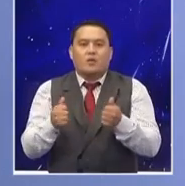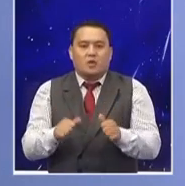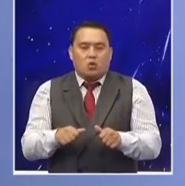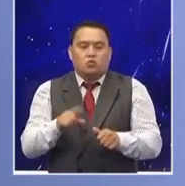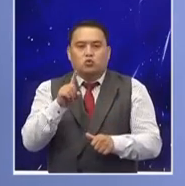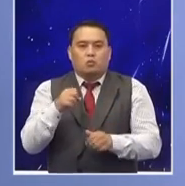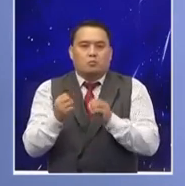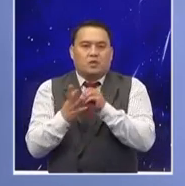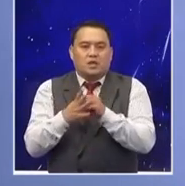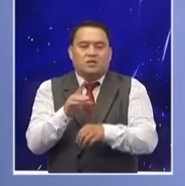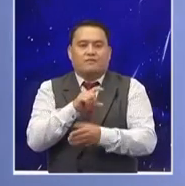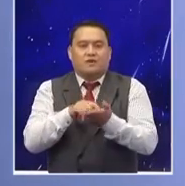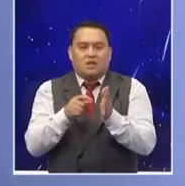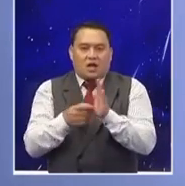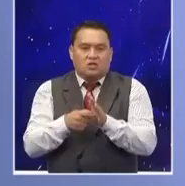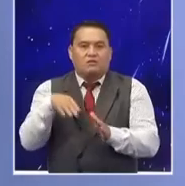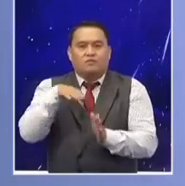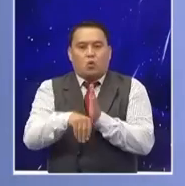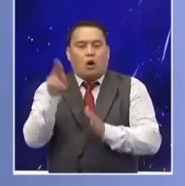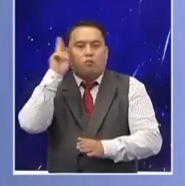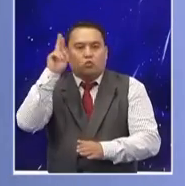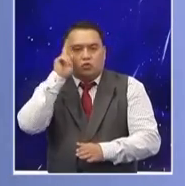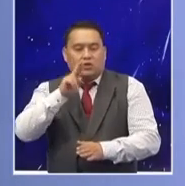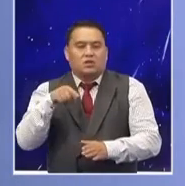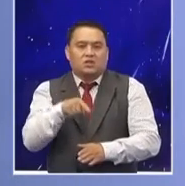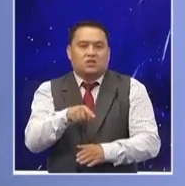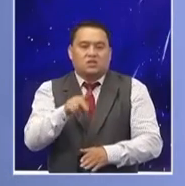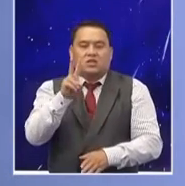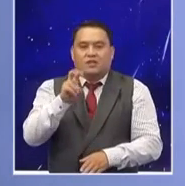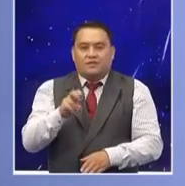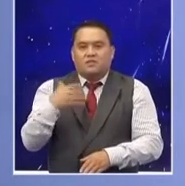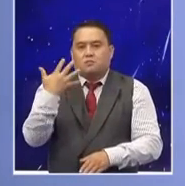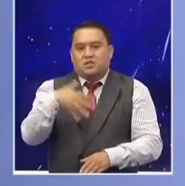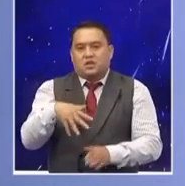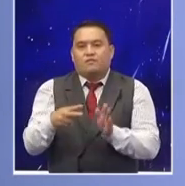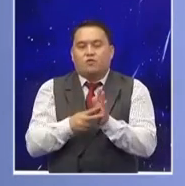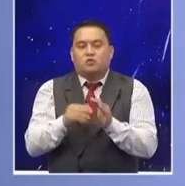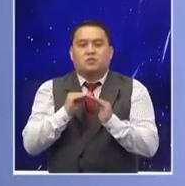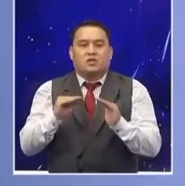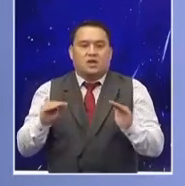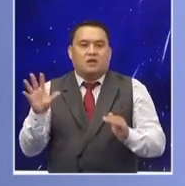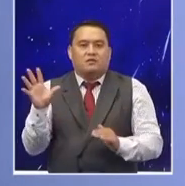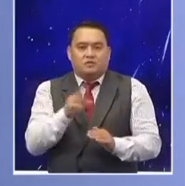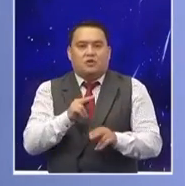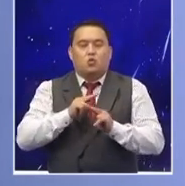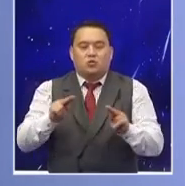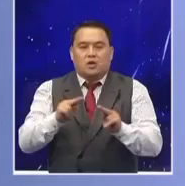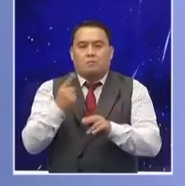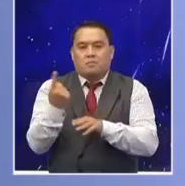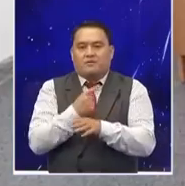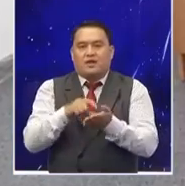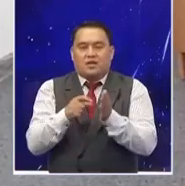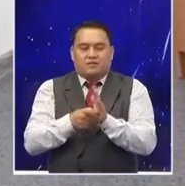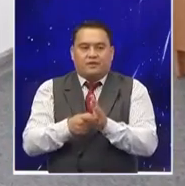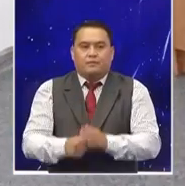115 дежурных классов в них будут обучаться 1258 детей все это ученики первых класса